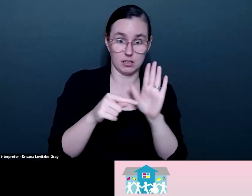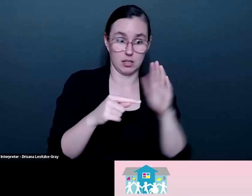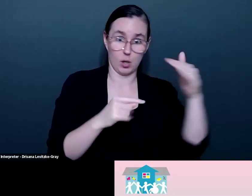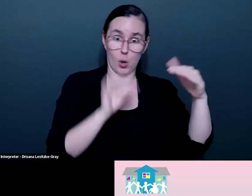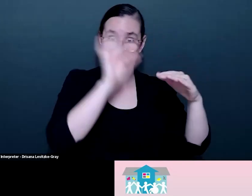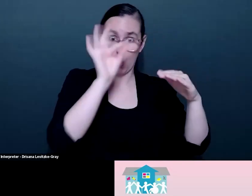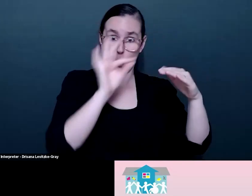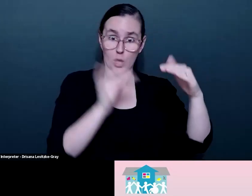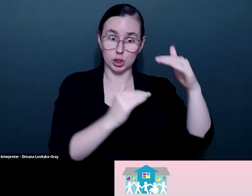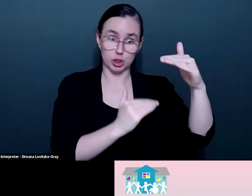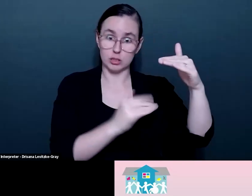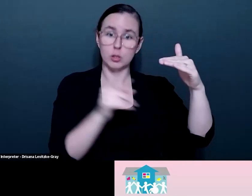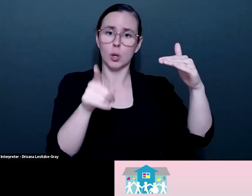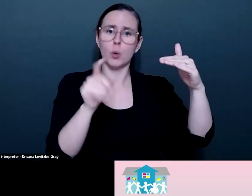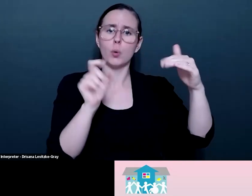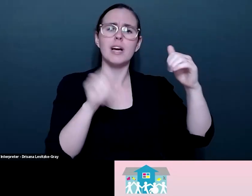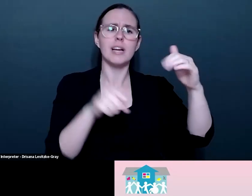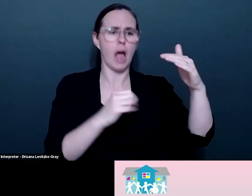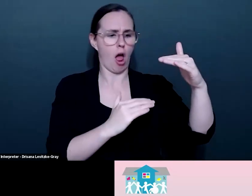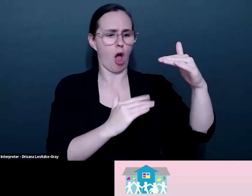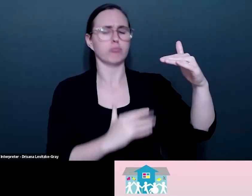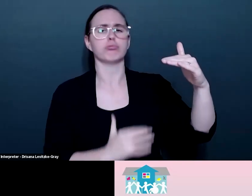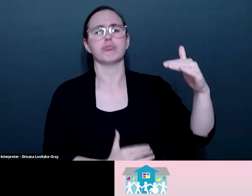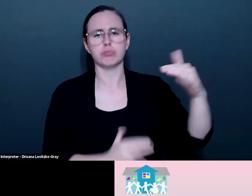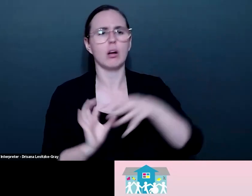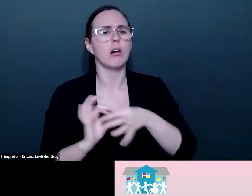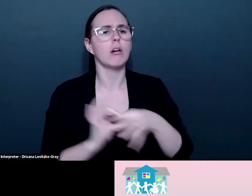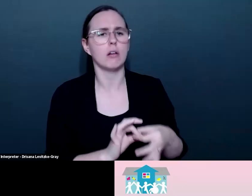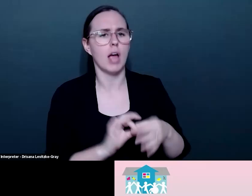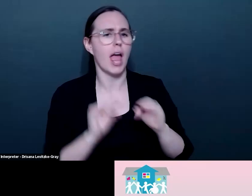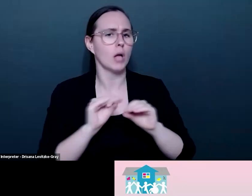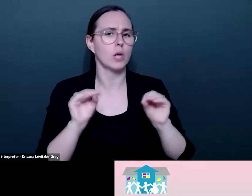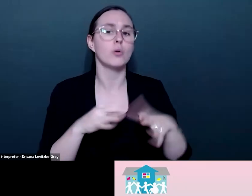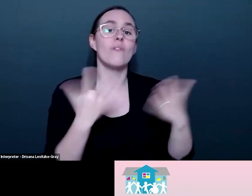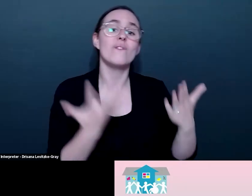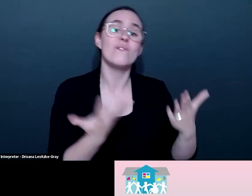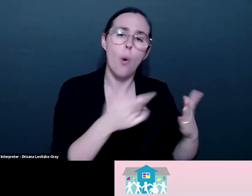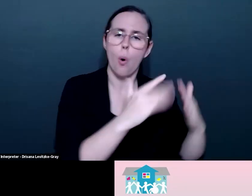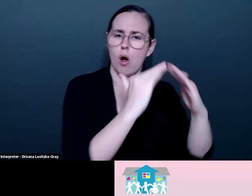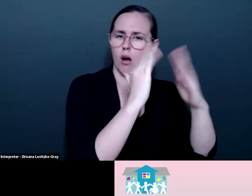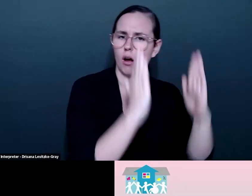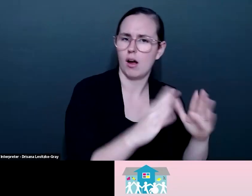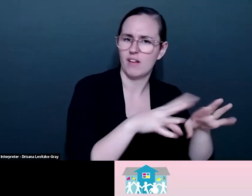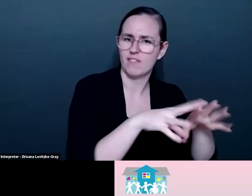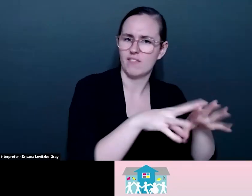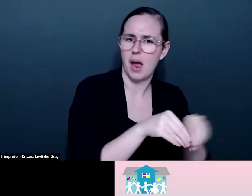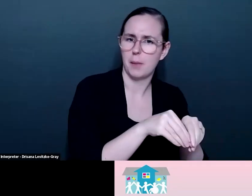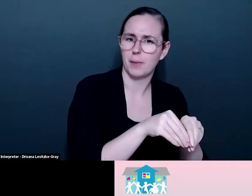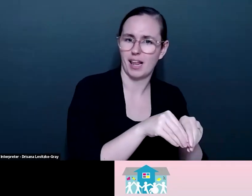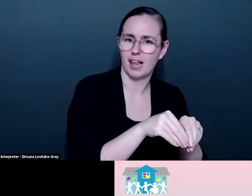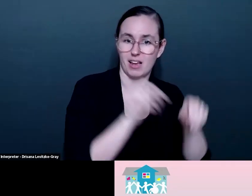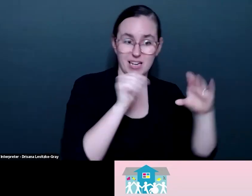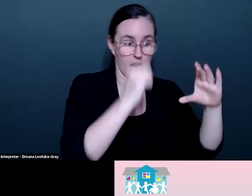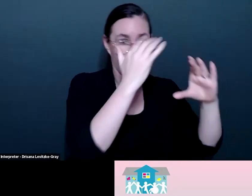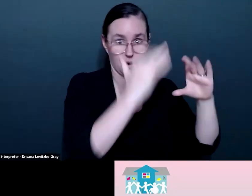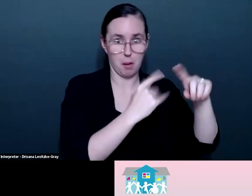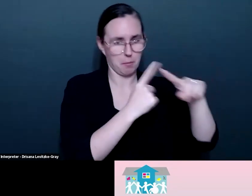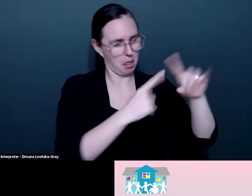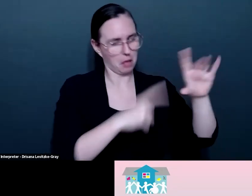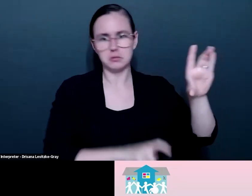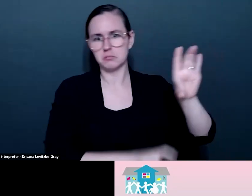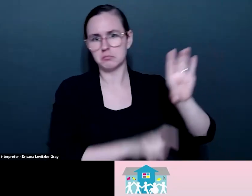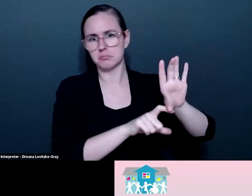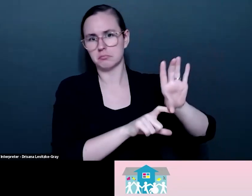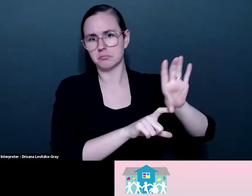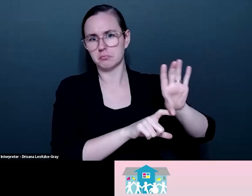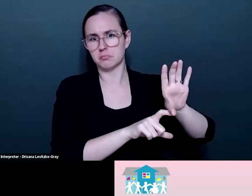l'éducation euh, qui peuvent, euh, qui peuvent recouvrir de façon étendue justement ces